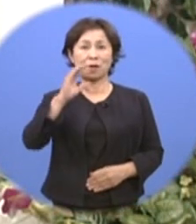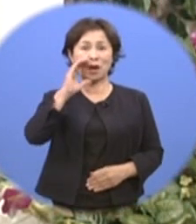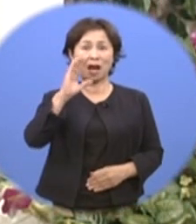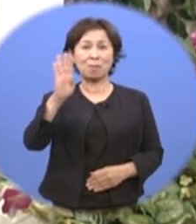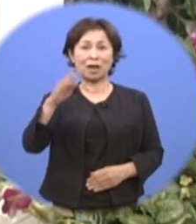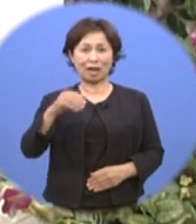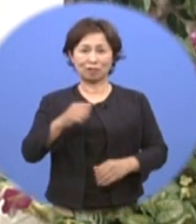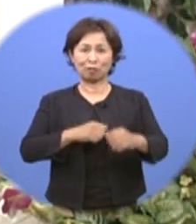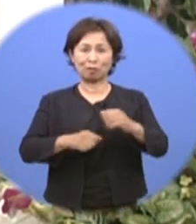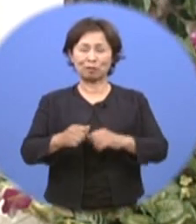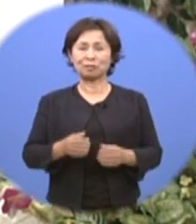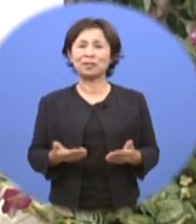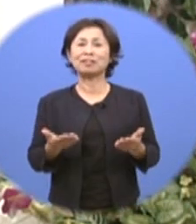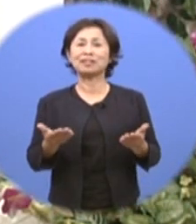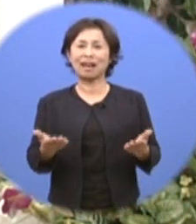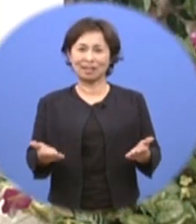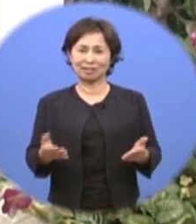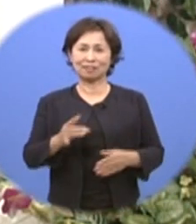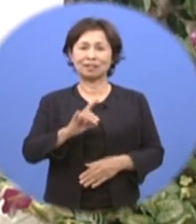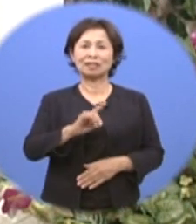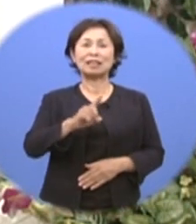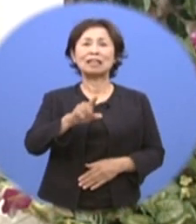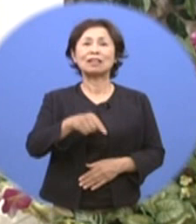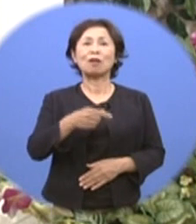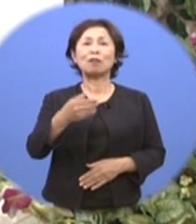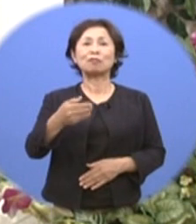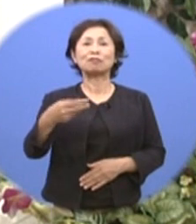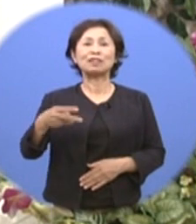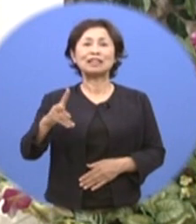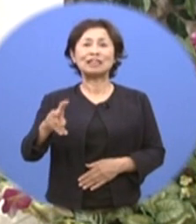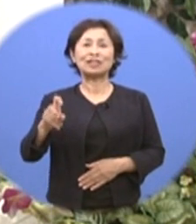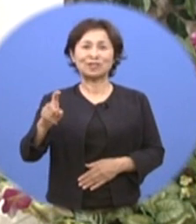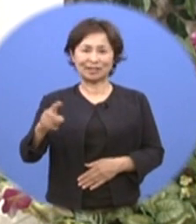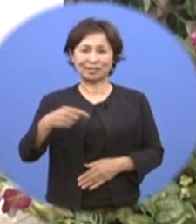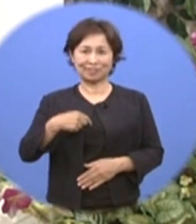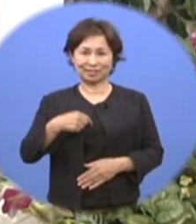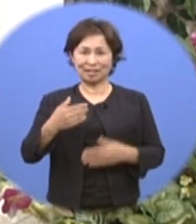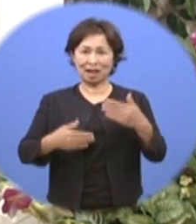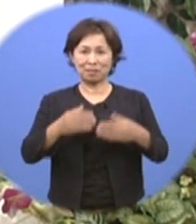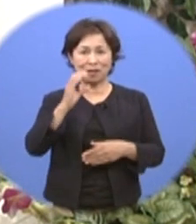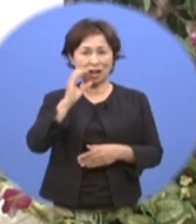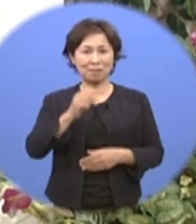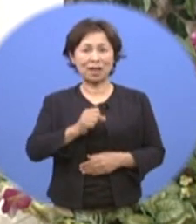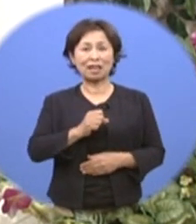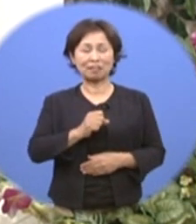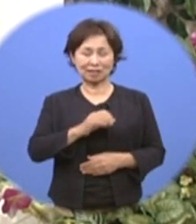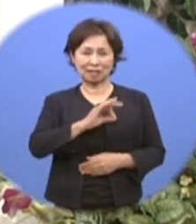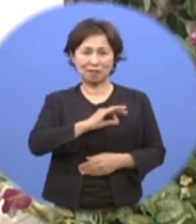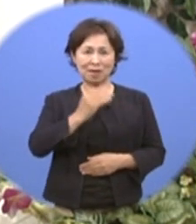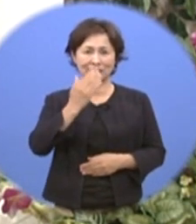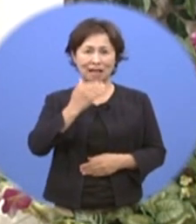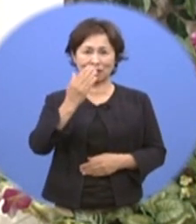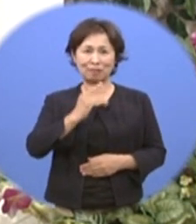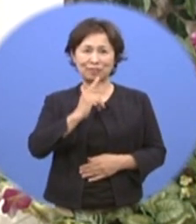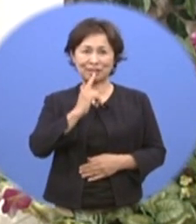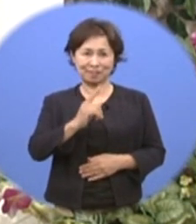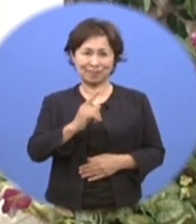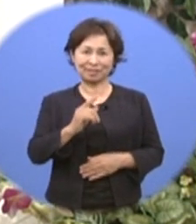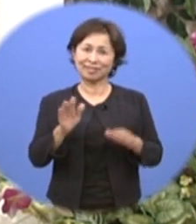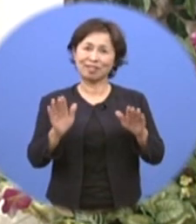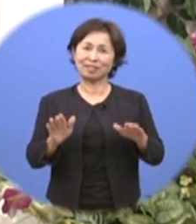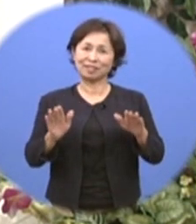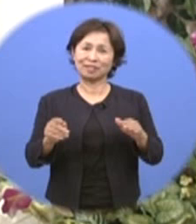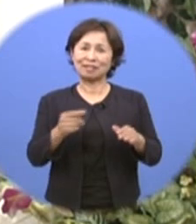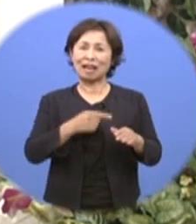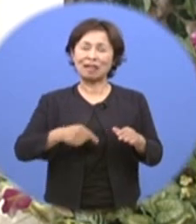和歌山県の取り組みをお伝えする紀の国21、テレビ和歌山アナウンサーの佐藤瑞穂です。それでは早速今